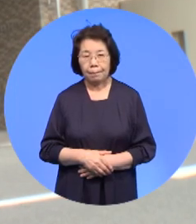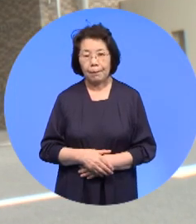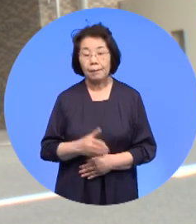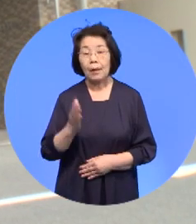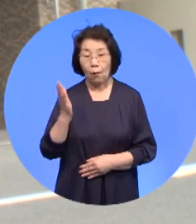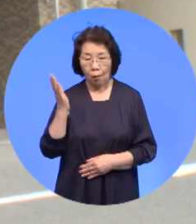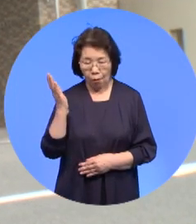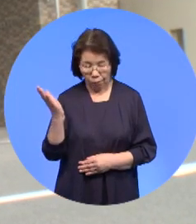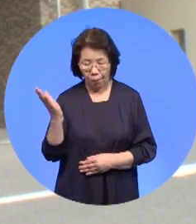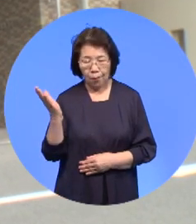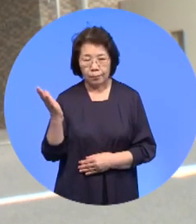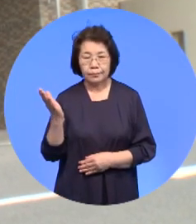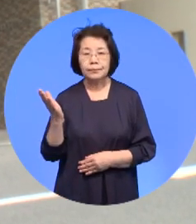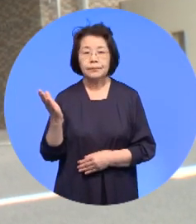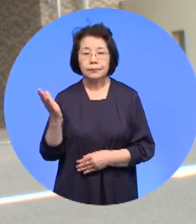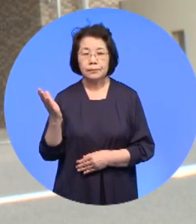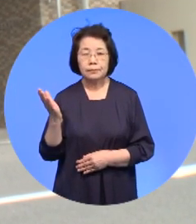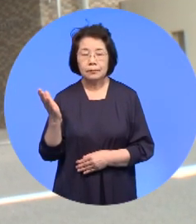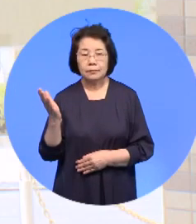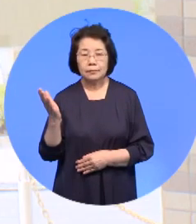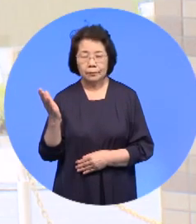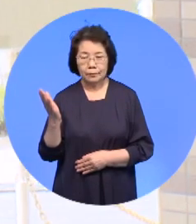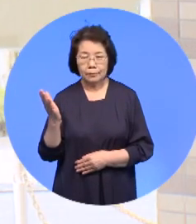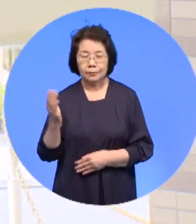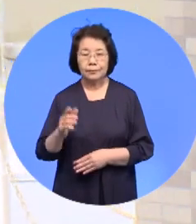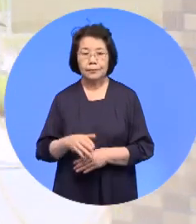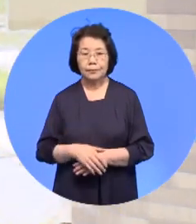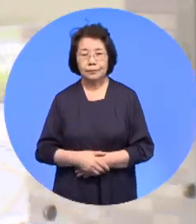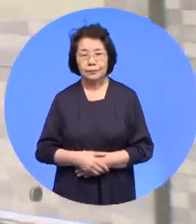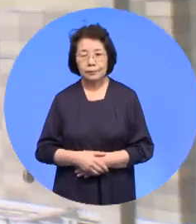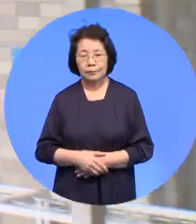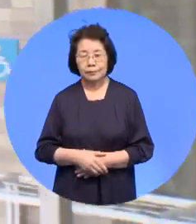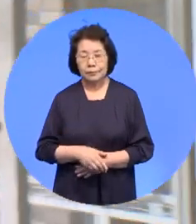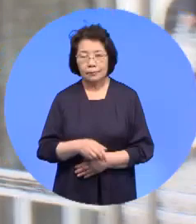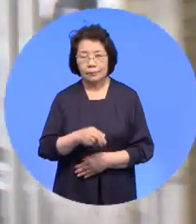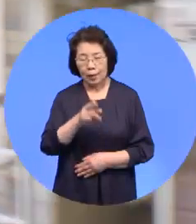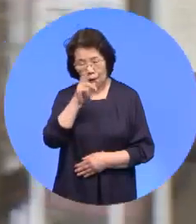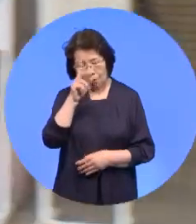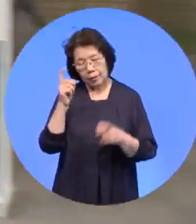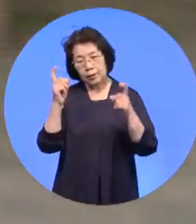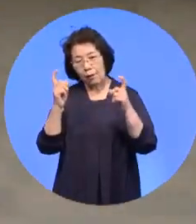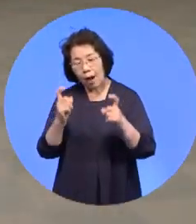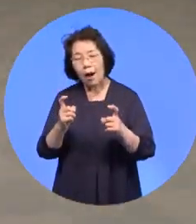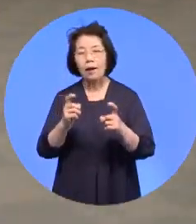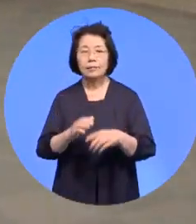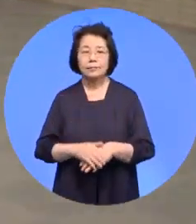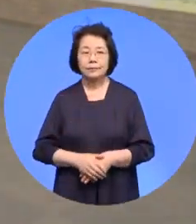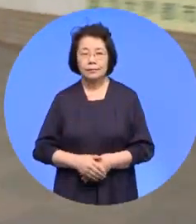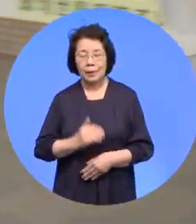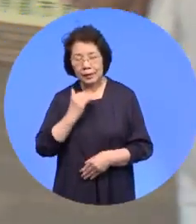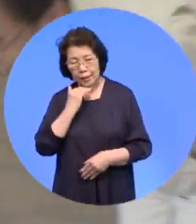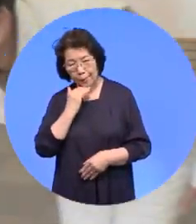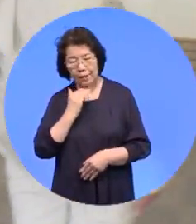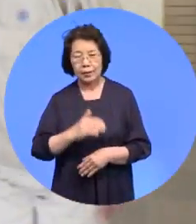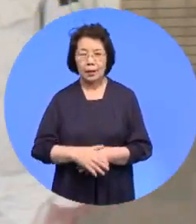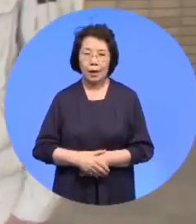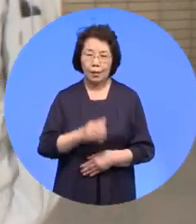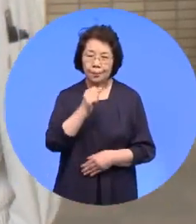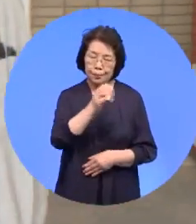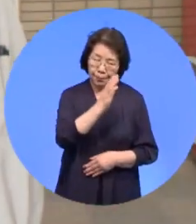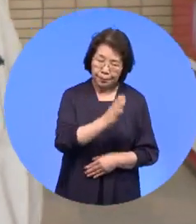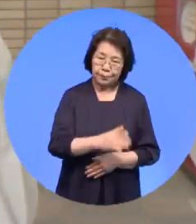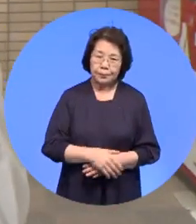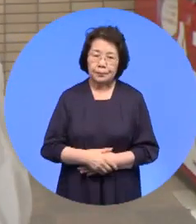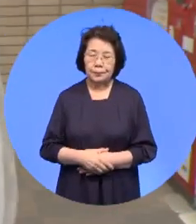エネルギーセンターのエントランスホールあこんにちは今日はお待ちしてましたよろしくお願いも